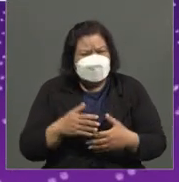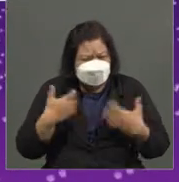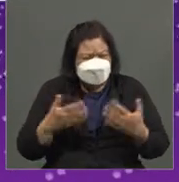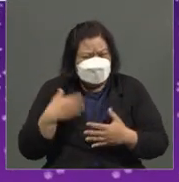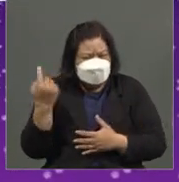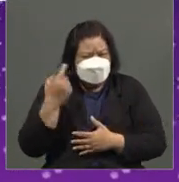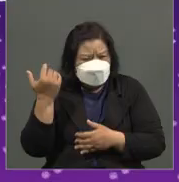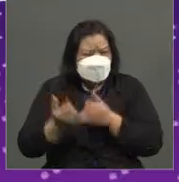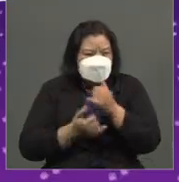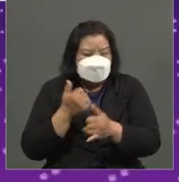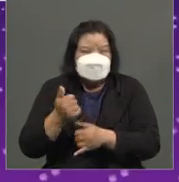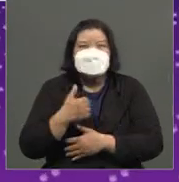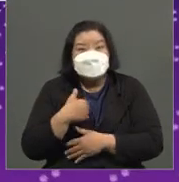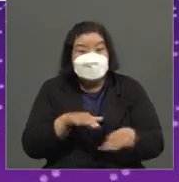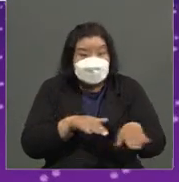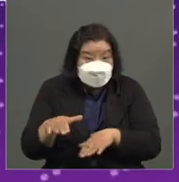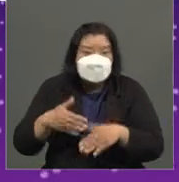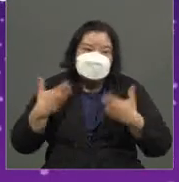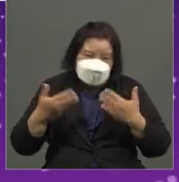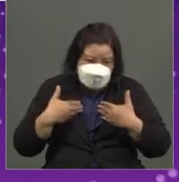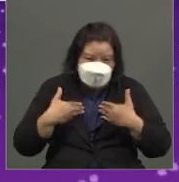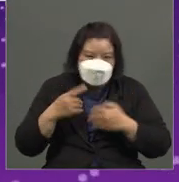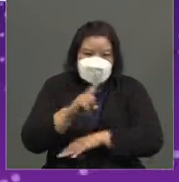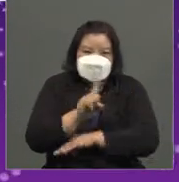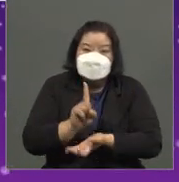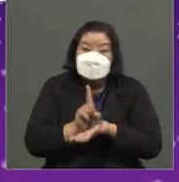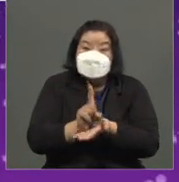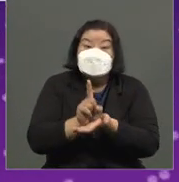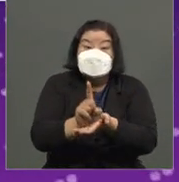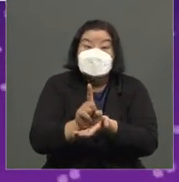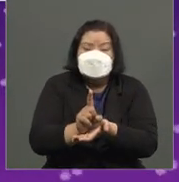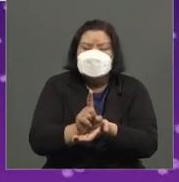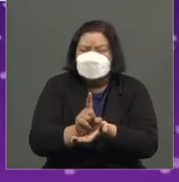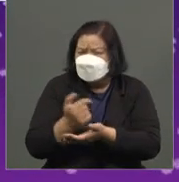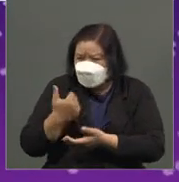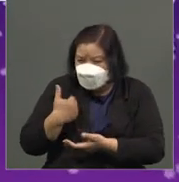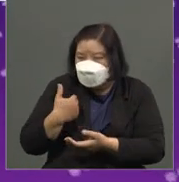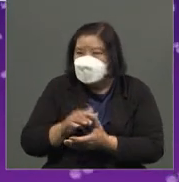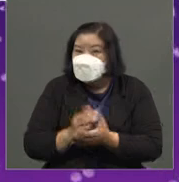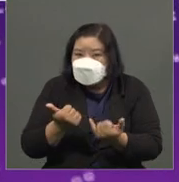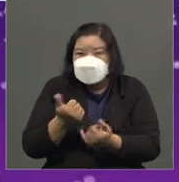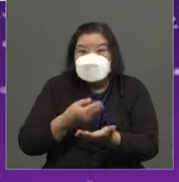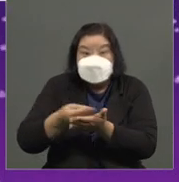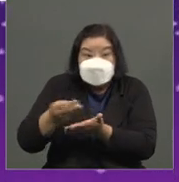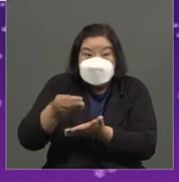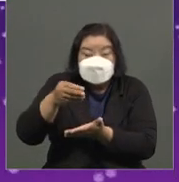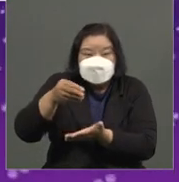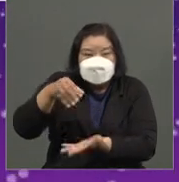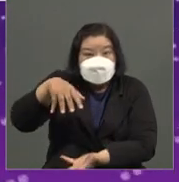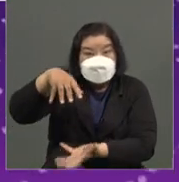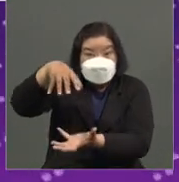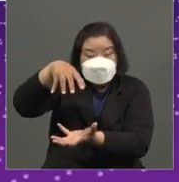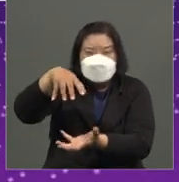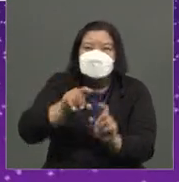การเตรียมต้อนรับงานเทศกาลยี่เป็งพี่น้องประชาชนก็พากันออกไปเลือกซื้อเลือกหาโคมไฟยี่เป็งล้านนาเพื่อนำมา